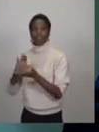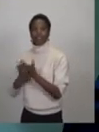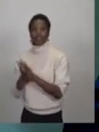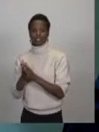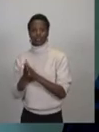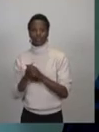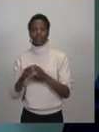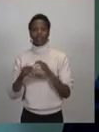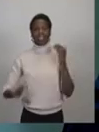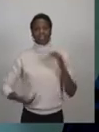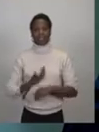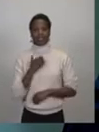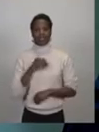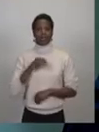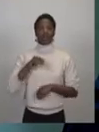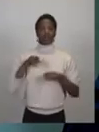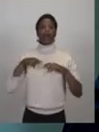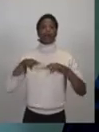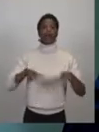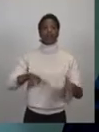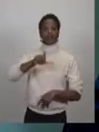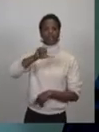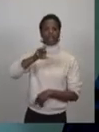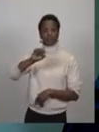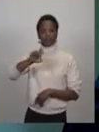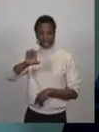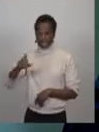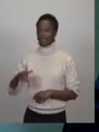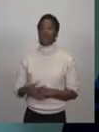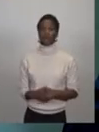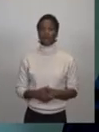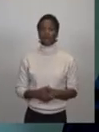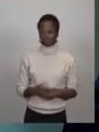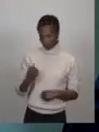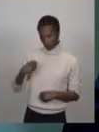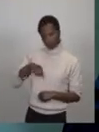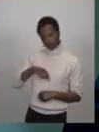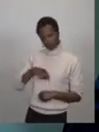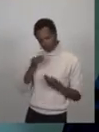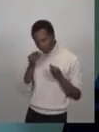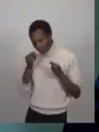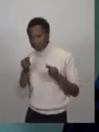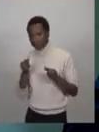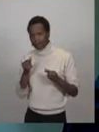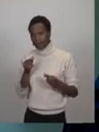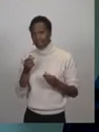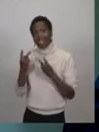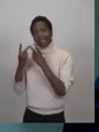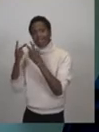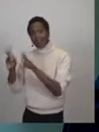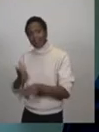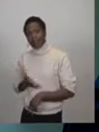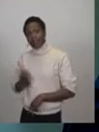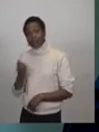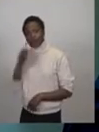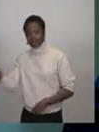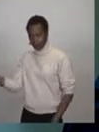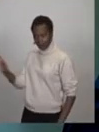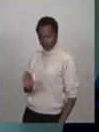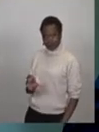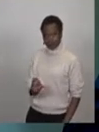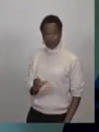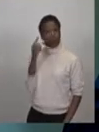la création d'un fonds exceptionnel d'aide aux victimes de la rue de la Rousselle. Nous considérons cependant que la ville ne doit pas être la seule à participer à ce